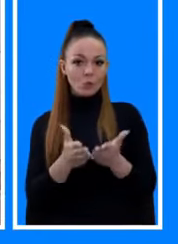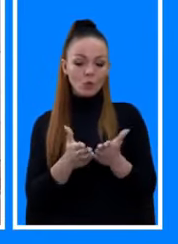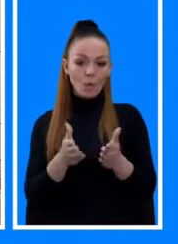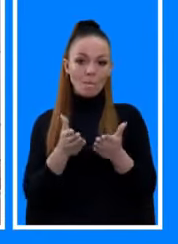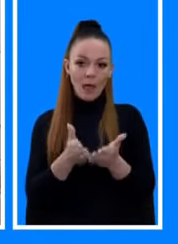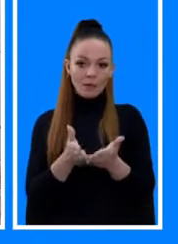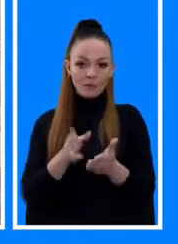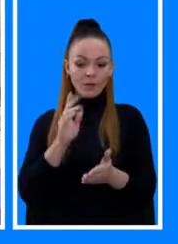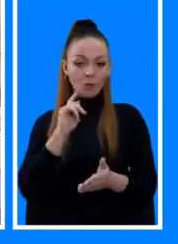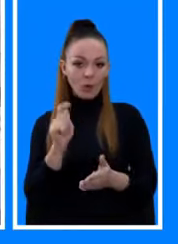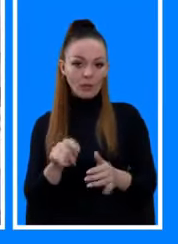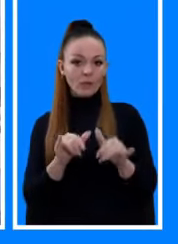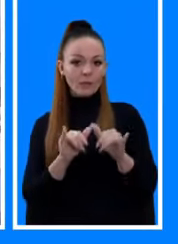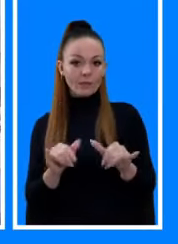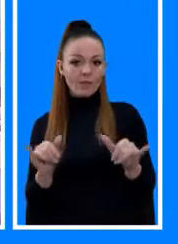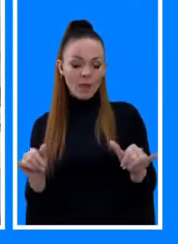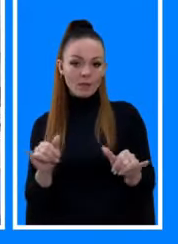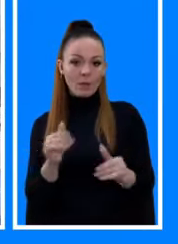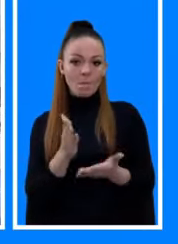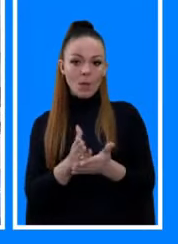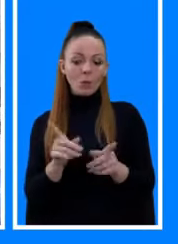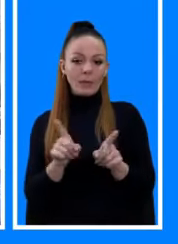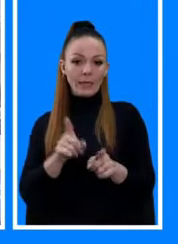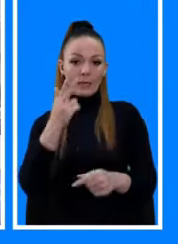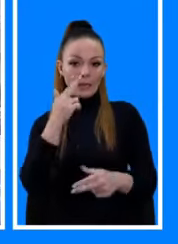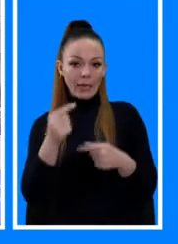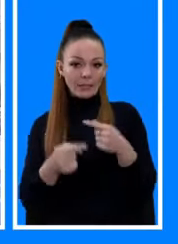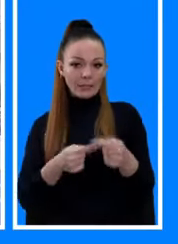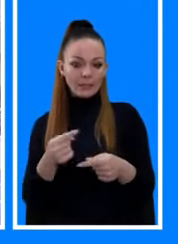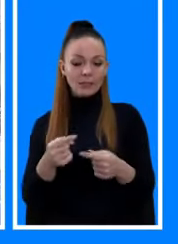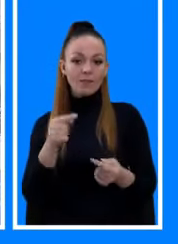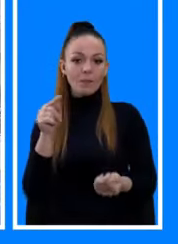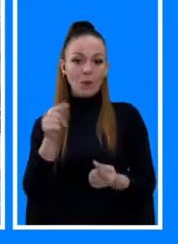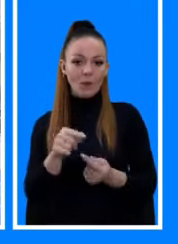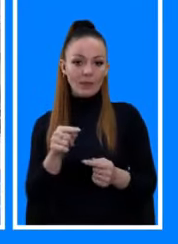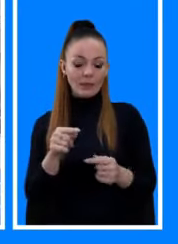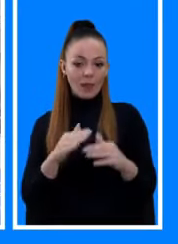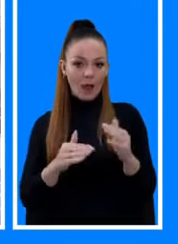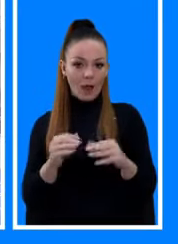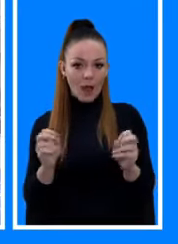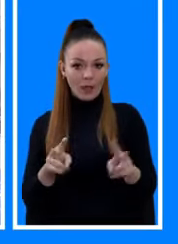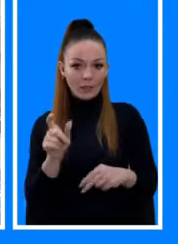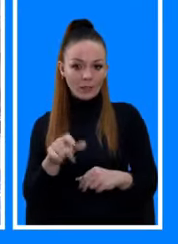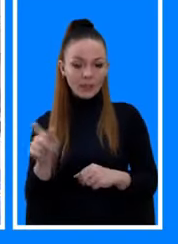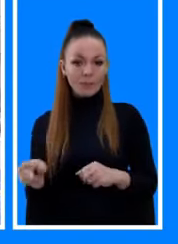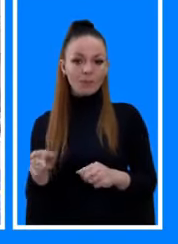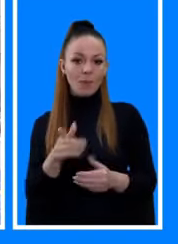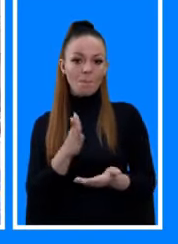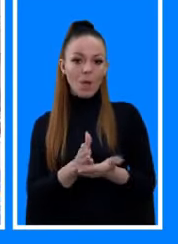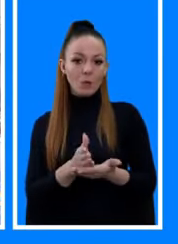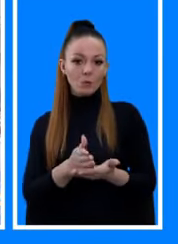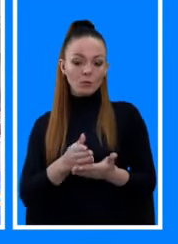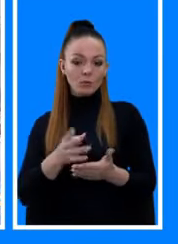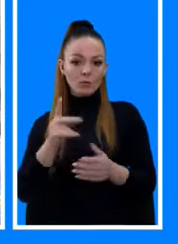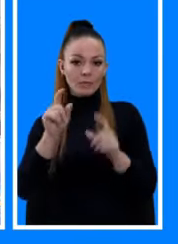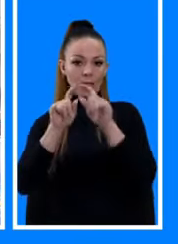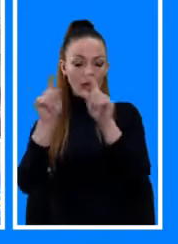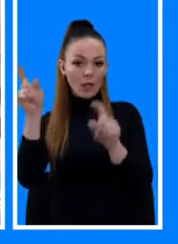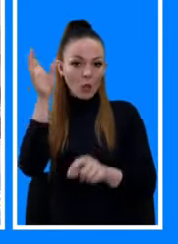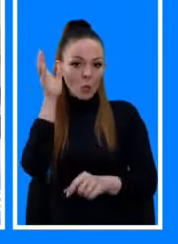Україні, розвивати його, мають такі традиції, мають відповідні кадри, мають заклади освіти,